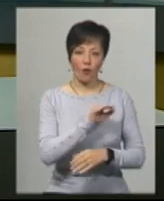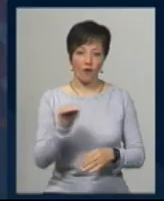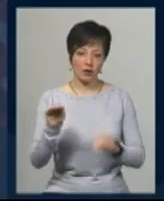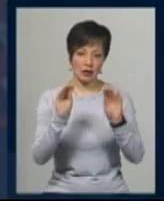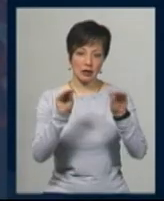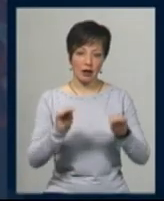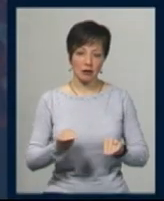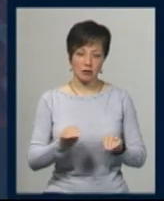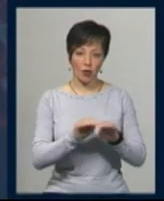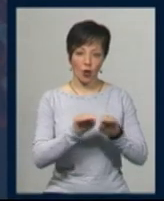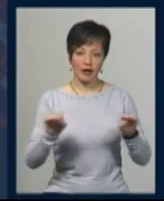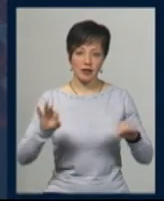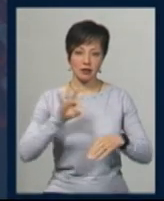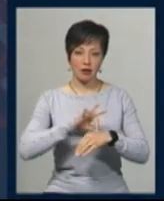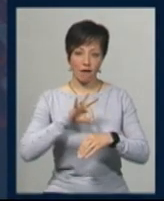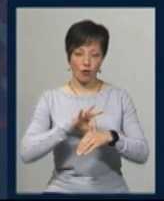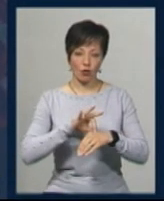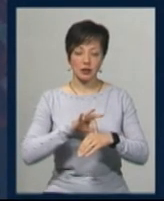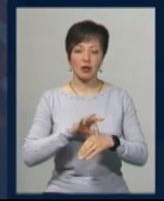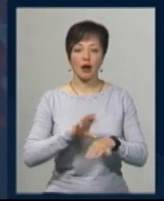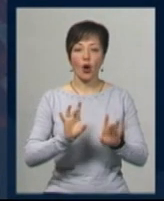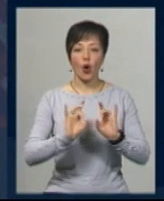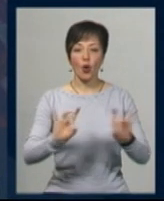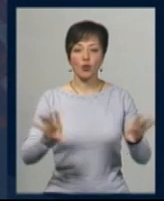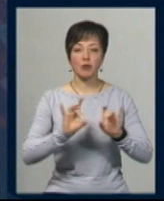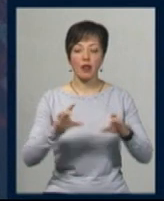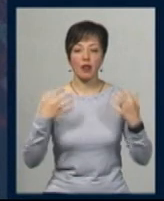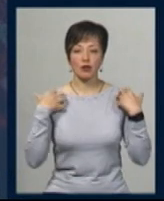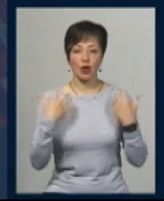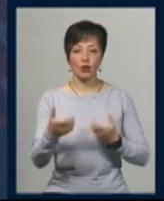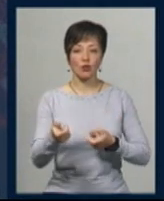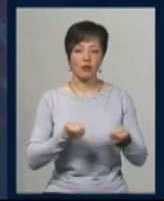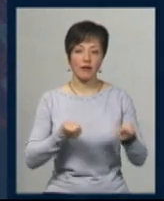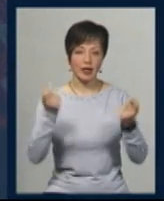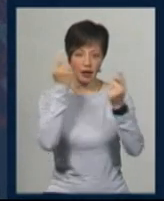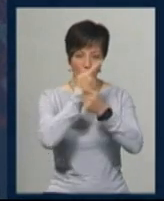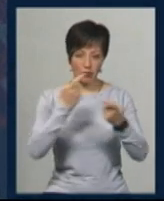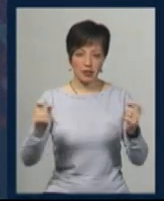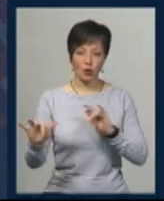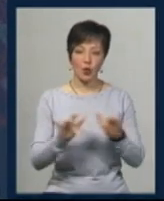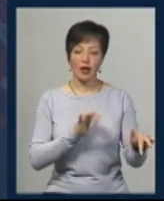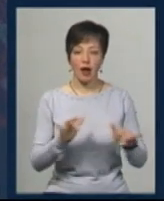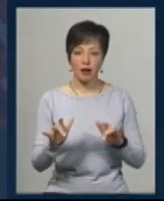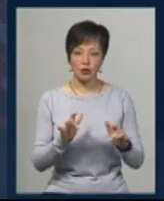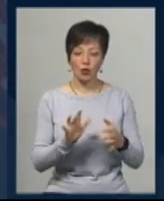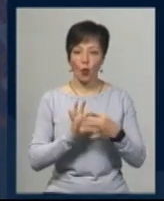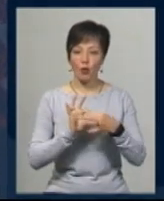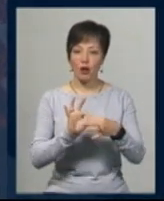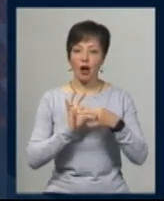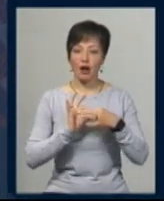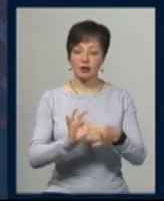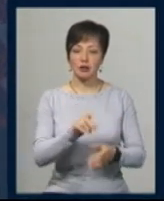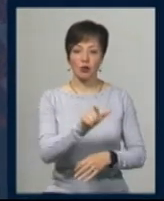захворюваності на цю годину. Про це Суспільному розповіла начальниця управління інформаційної діяльності та комунікації із громадськістю